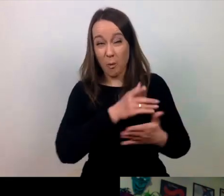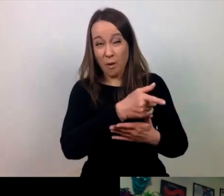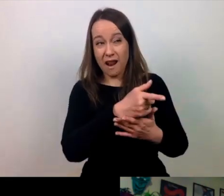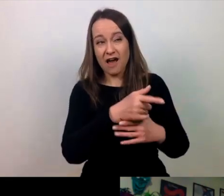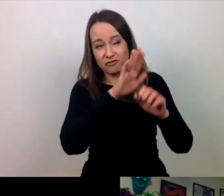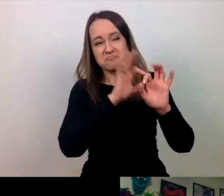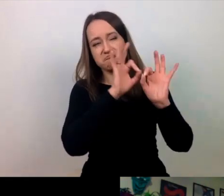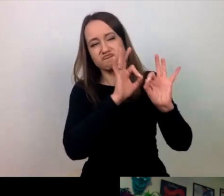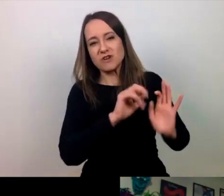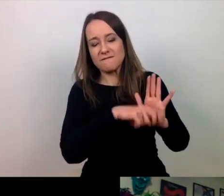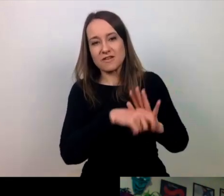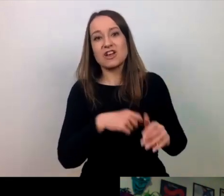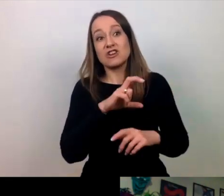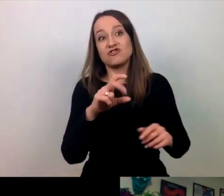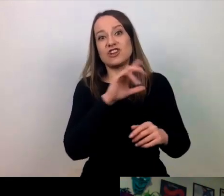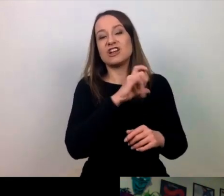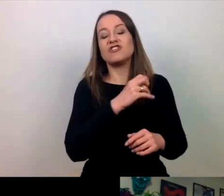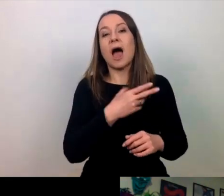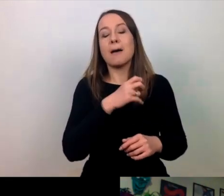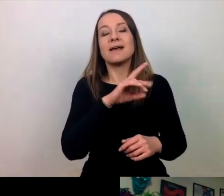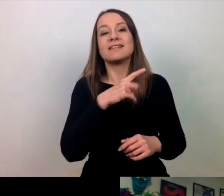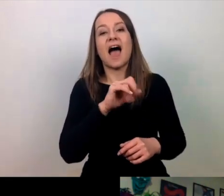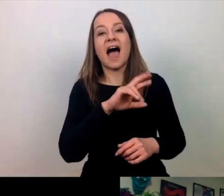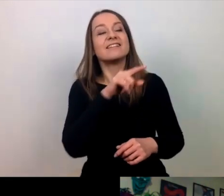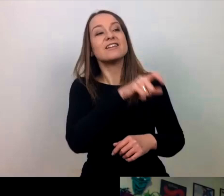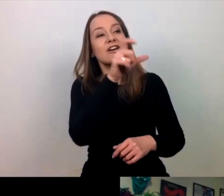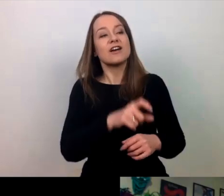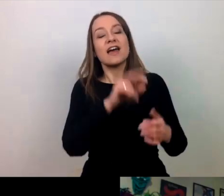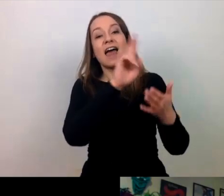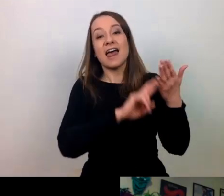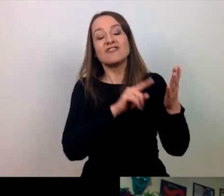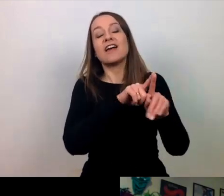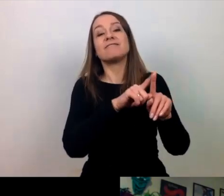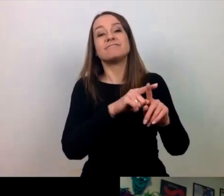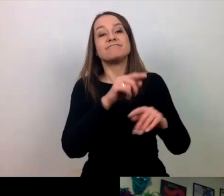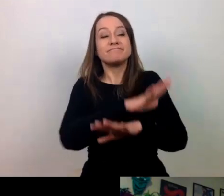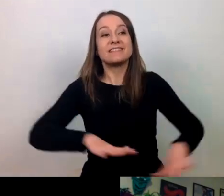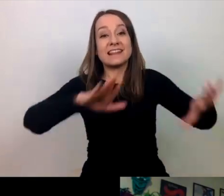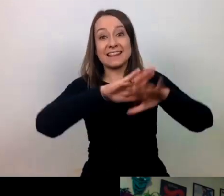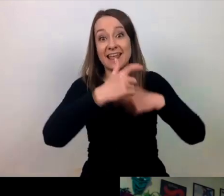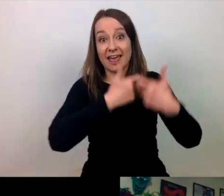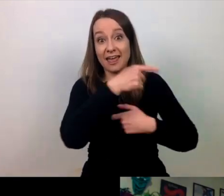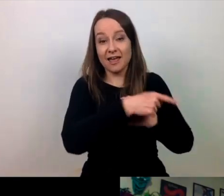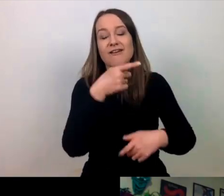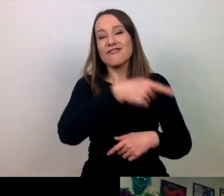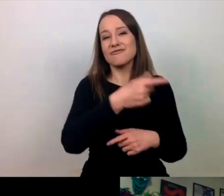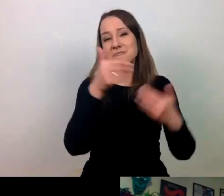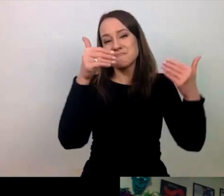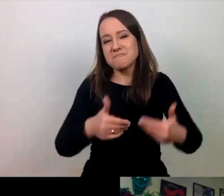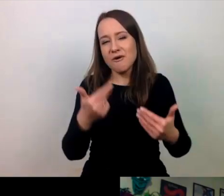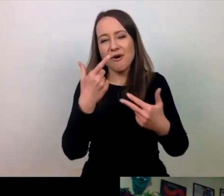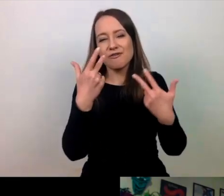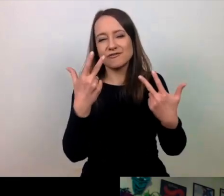jednak James Darcy jako reżyser i scenarzysta może nie do końca też to